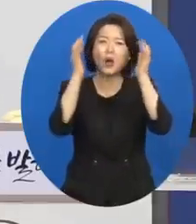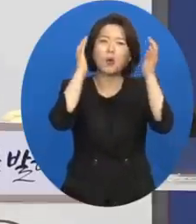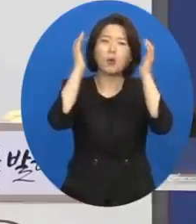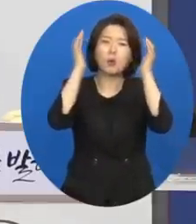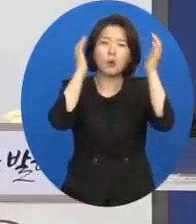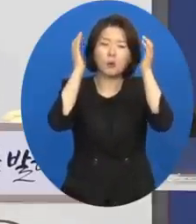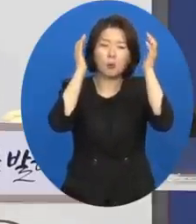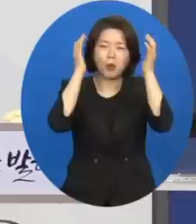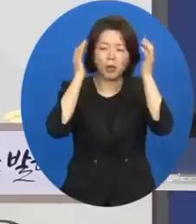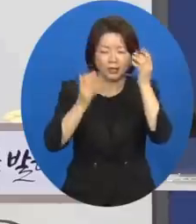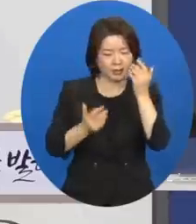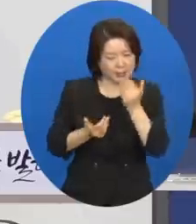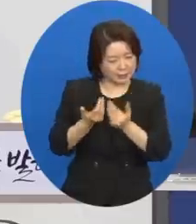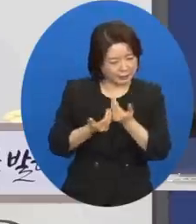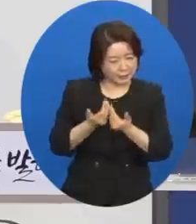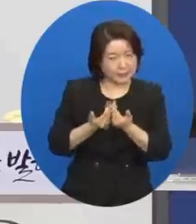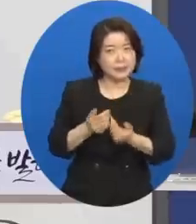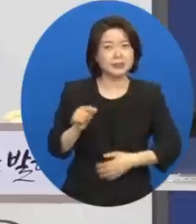혼돈과 갈등이